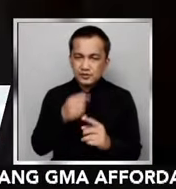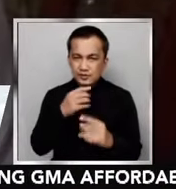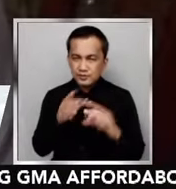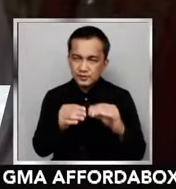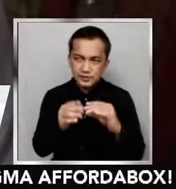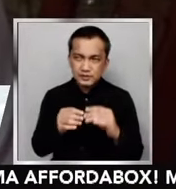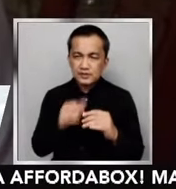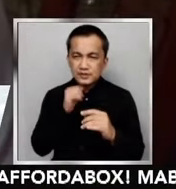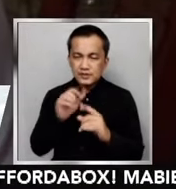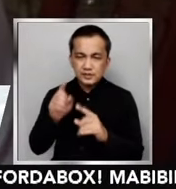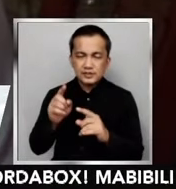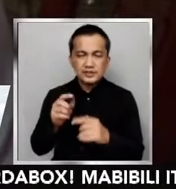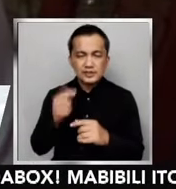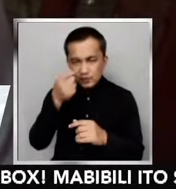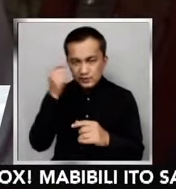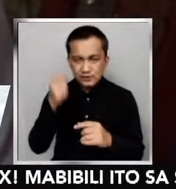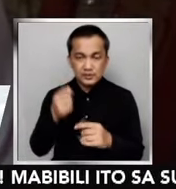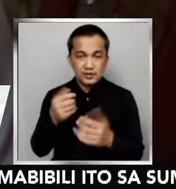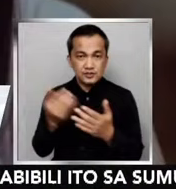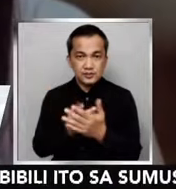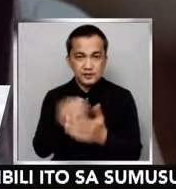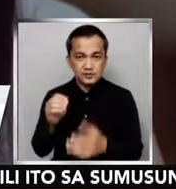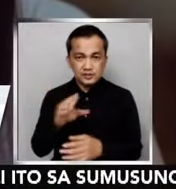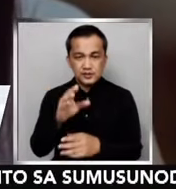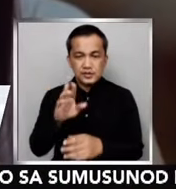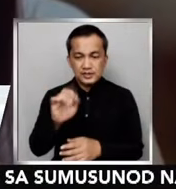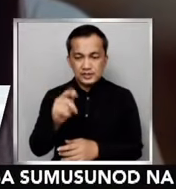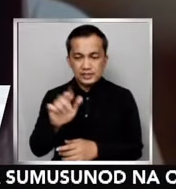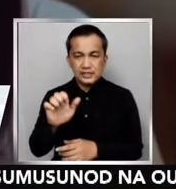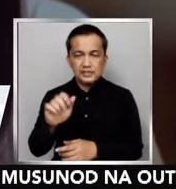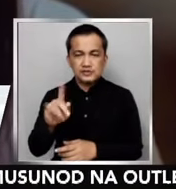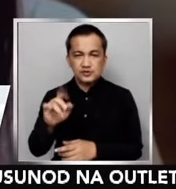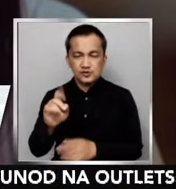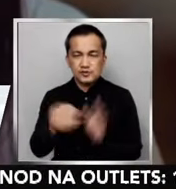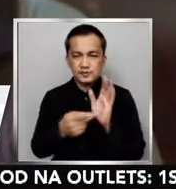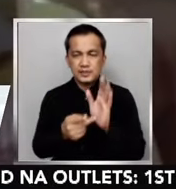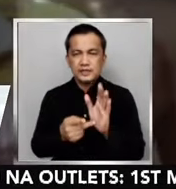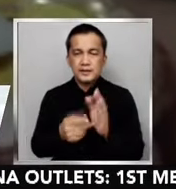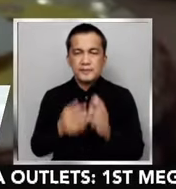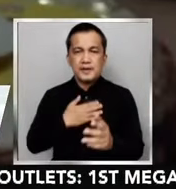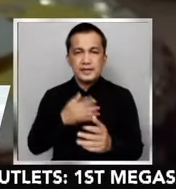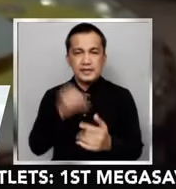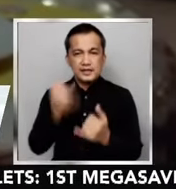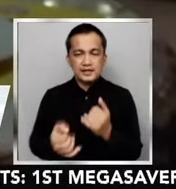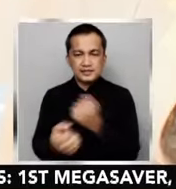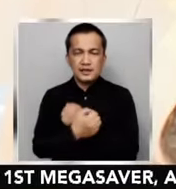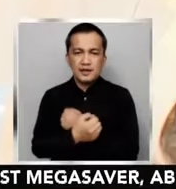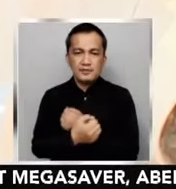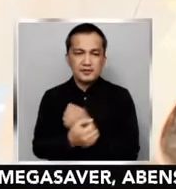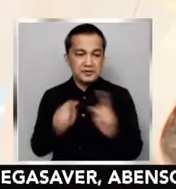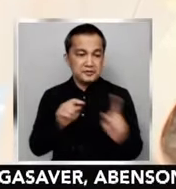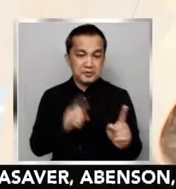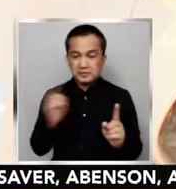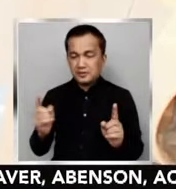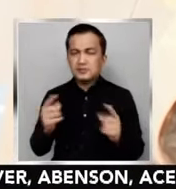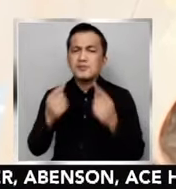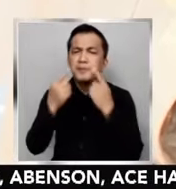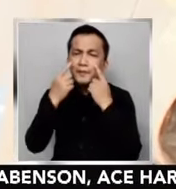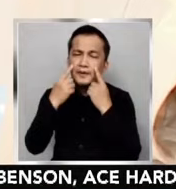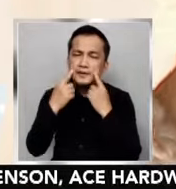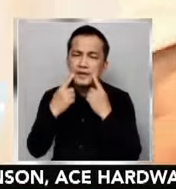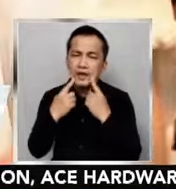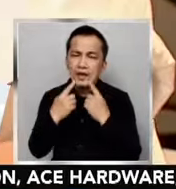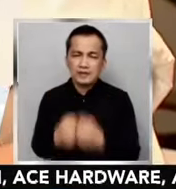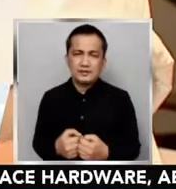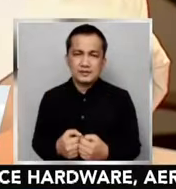ba ng stud naman my last love magpapaiyak naman sila sc reading pa Naiyak na ako